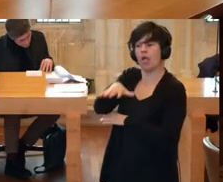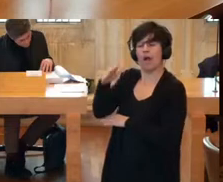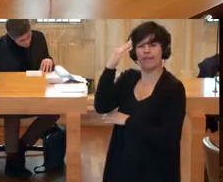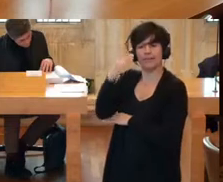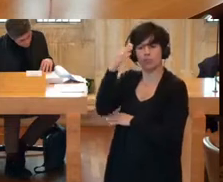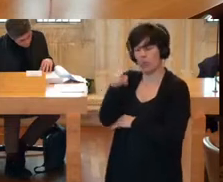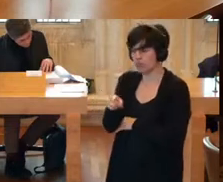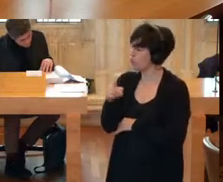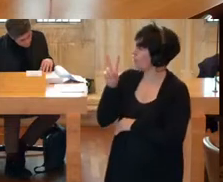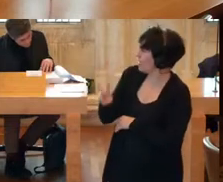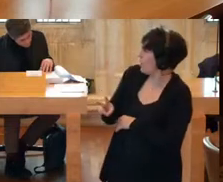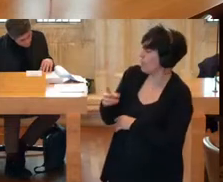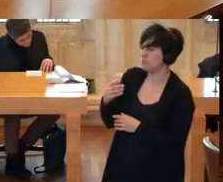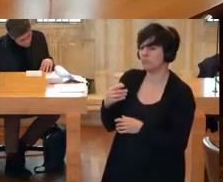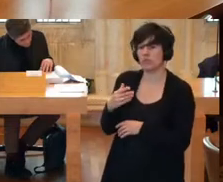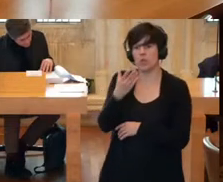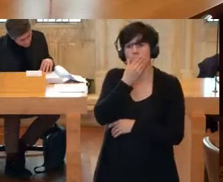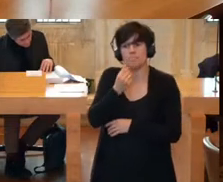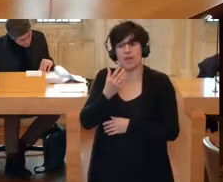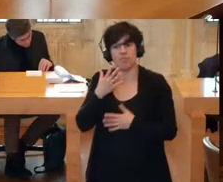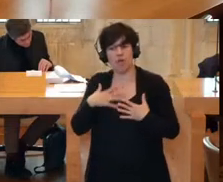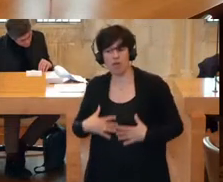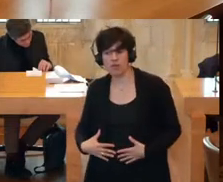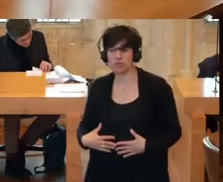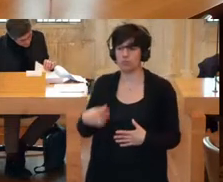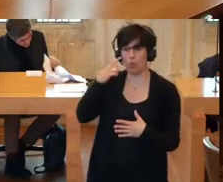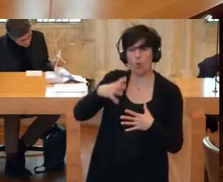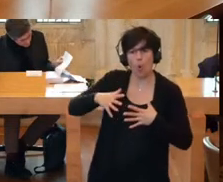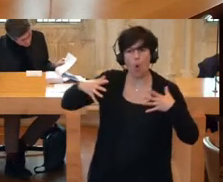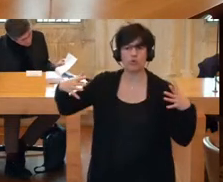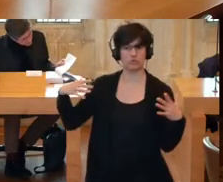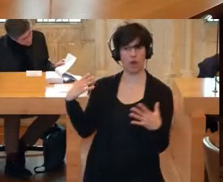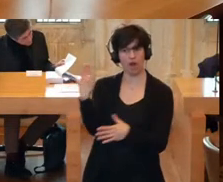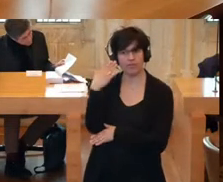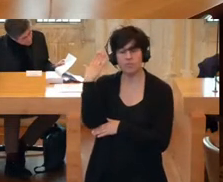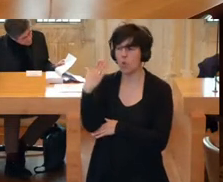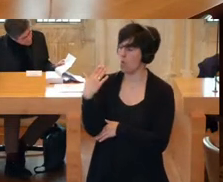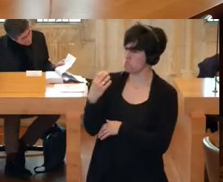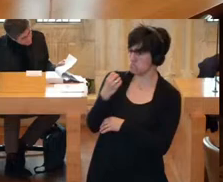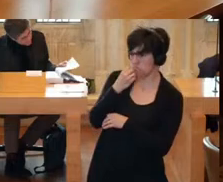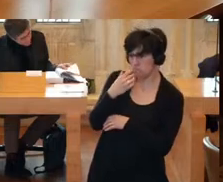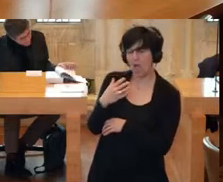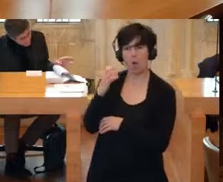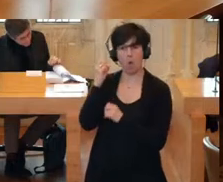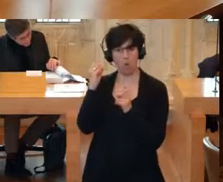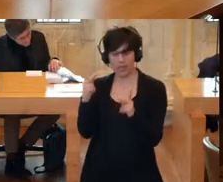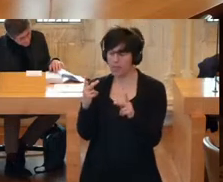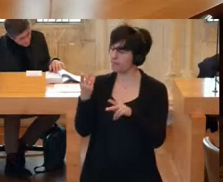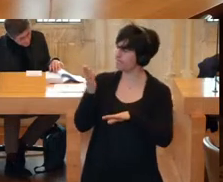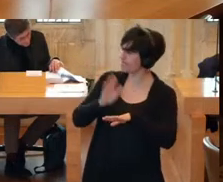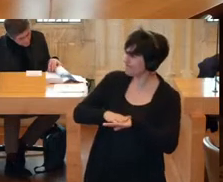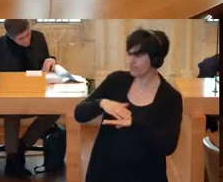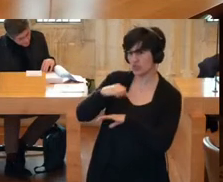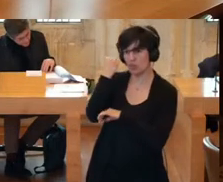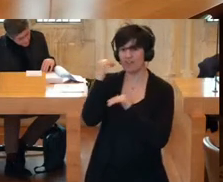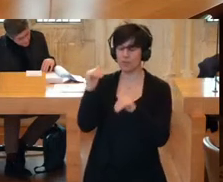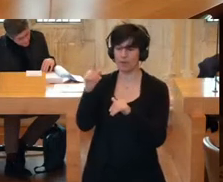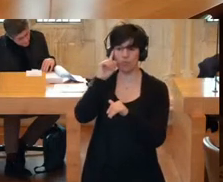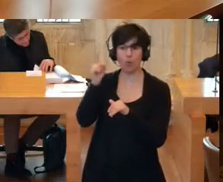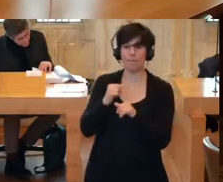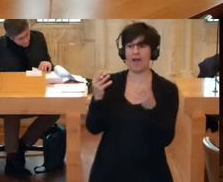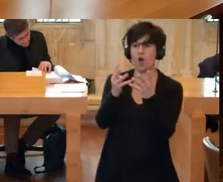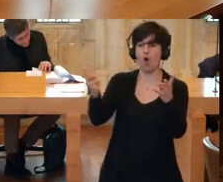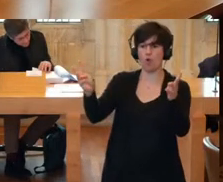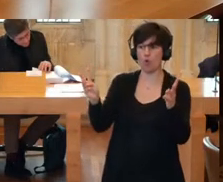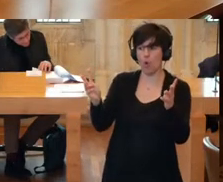l'attention portée au bien-être des grands animaux. Je trouve dommage que le choix n'a pas été d'aménager des enclos plus grands pour continuer de